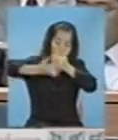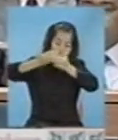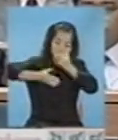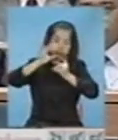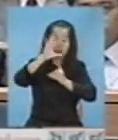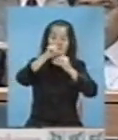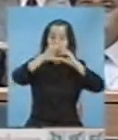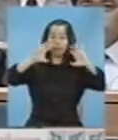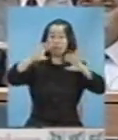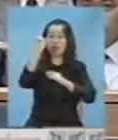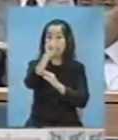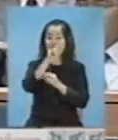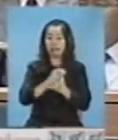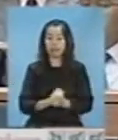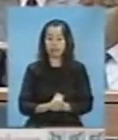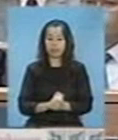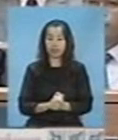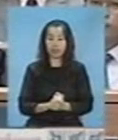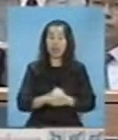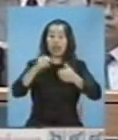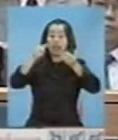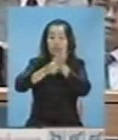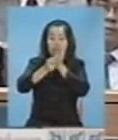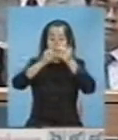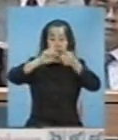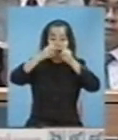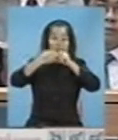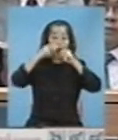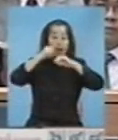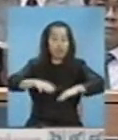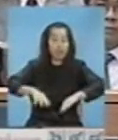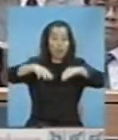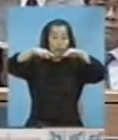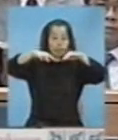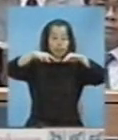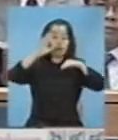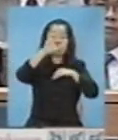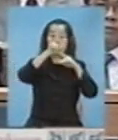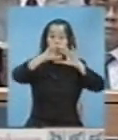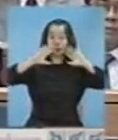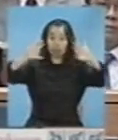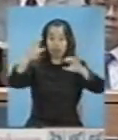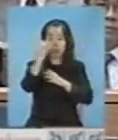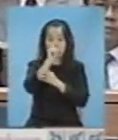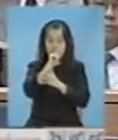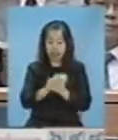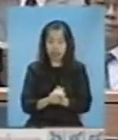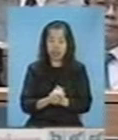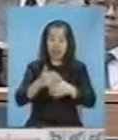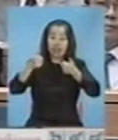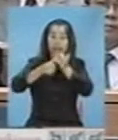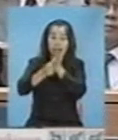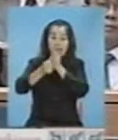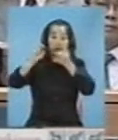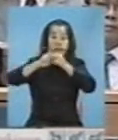แผ่นดินการแก้ปัญหาน้ำท่วมที่ล้มเหลวของรัฐบาลการแก้ปัญหาค่าครองชีพ